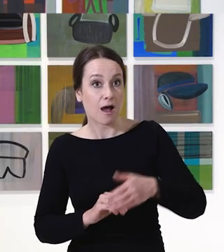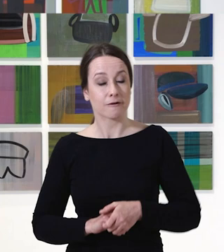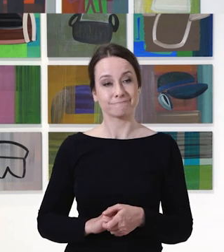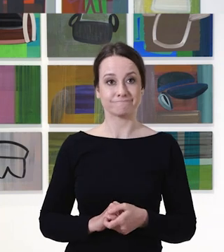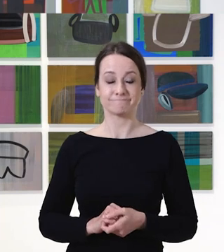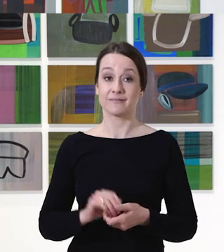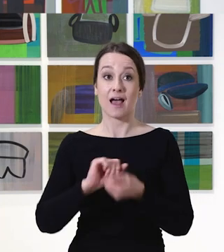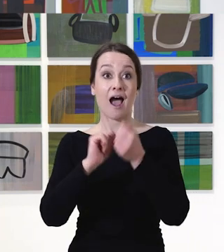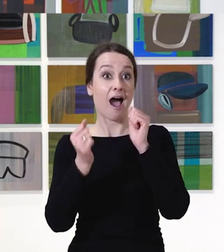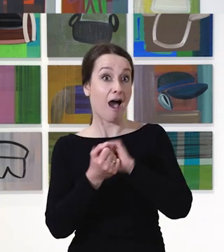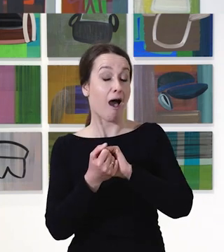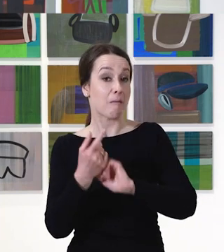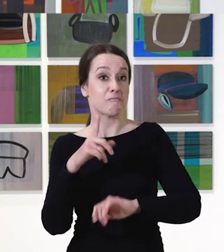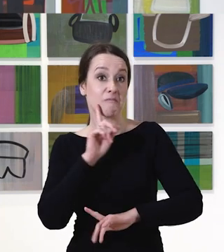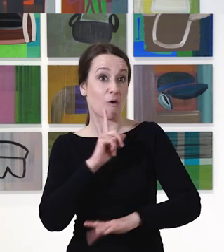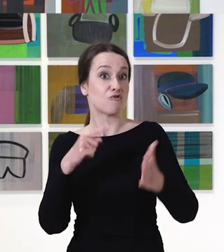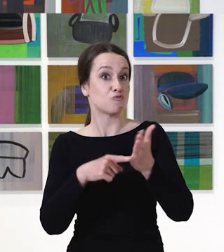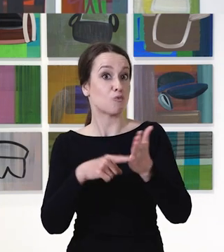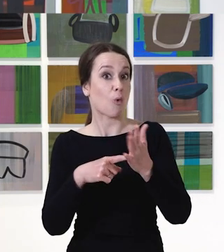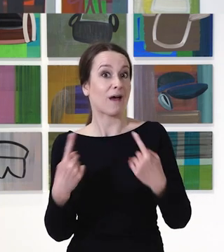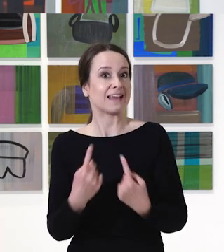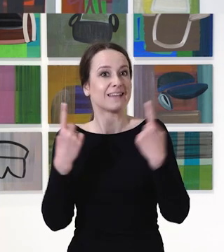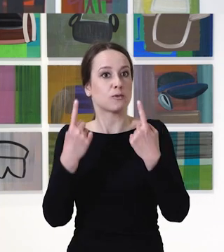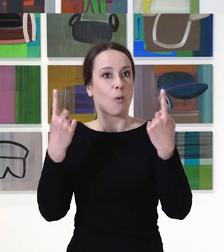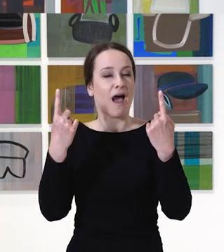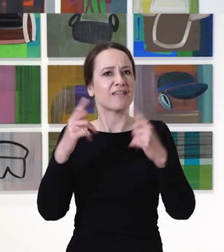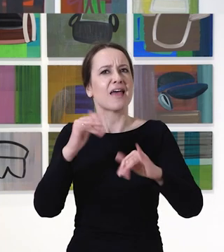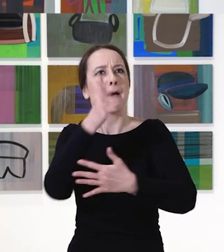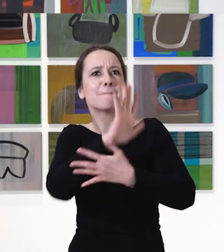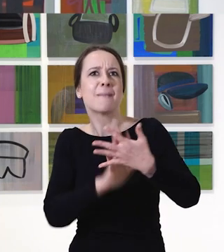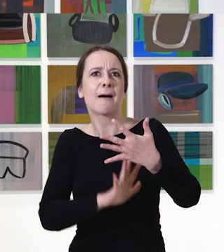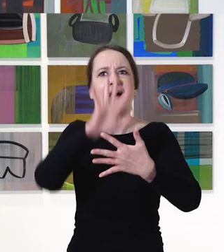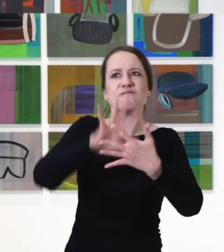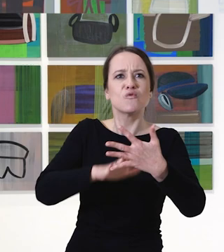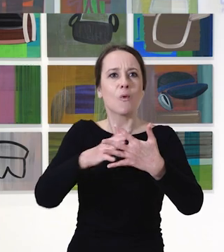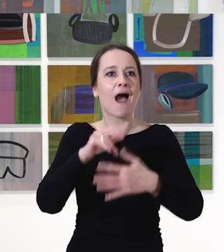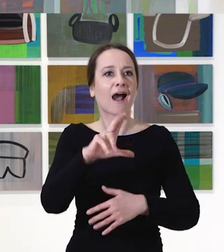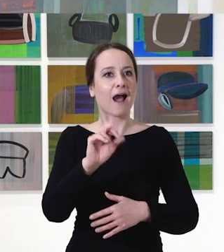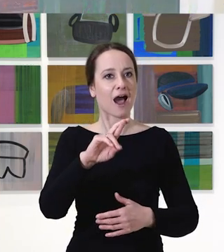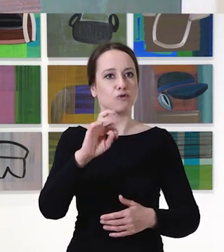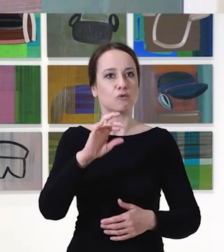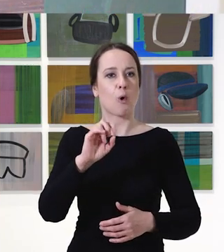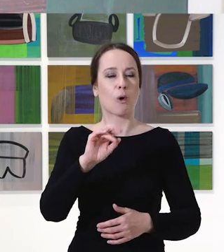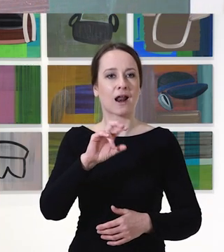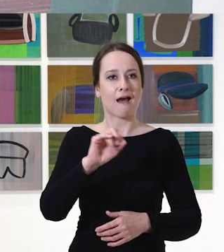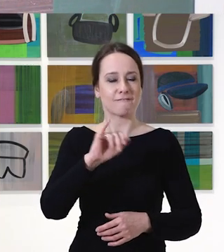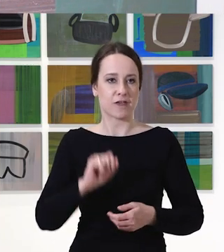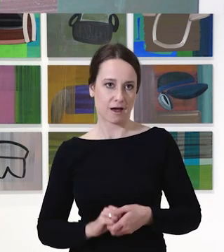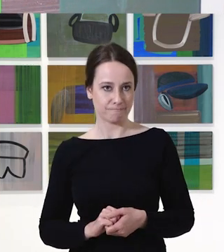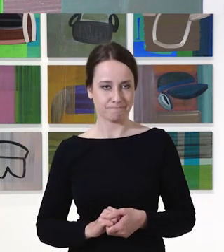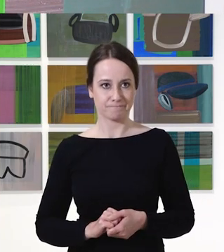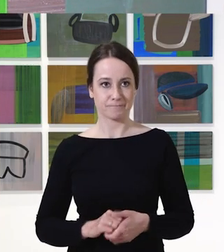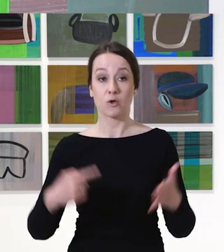czy właśnie w takiej sytuacji karty graficznej także jest to